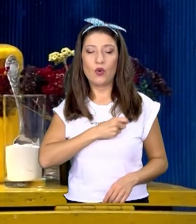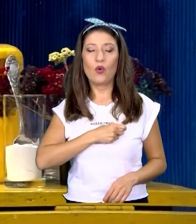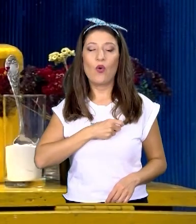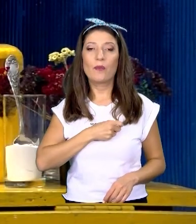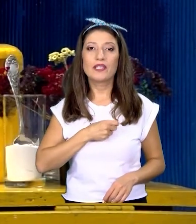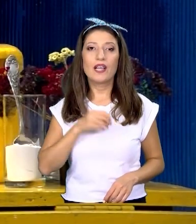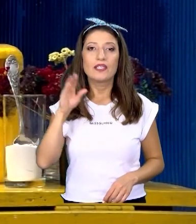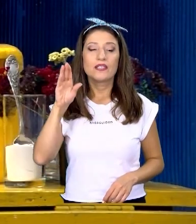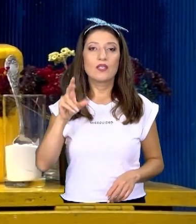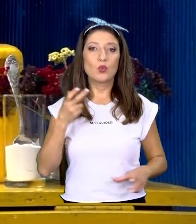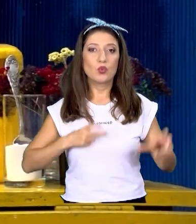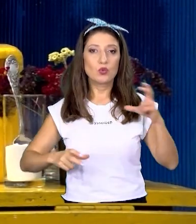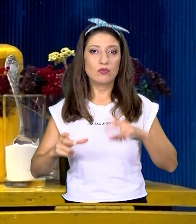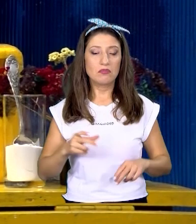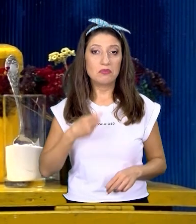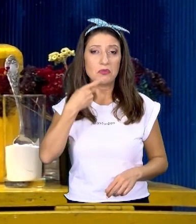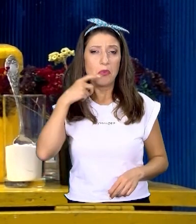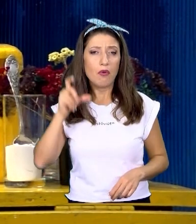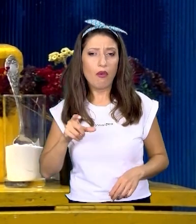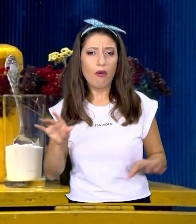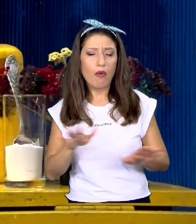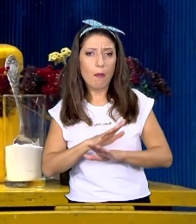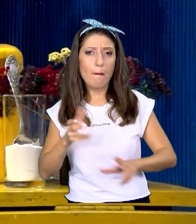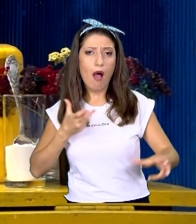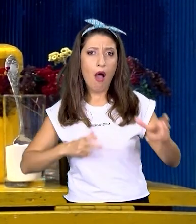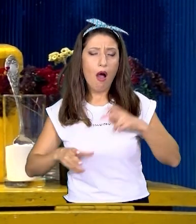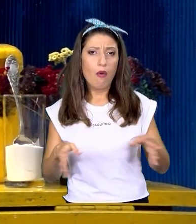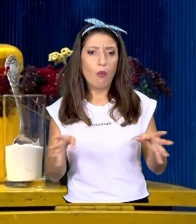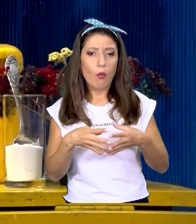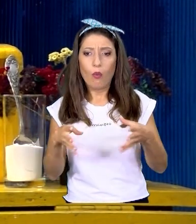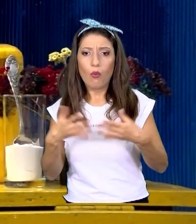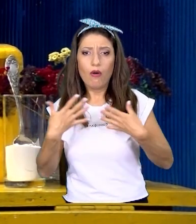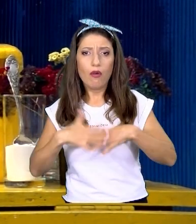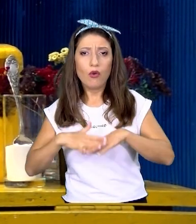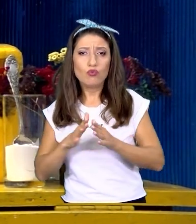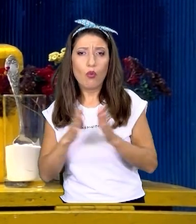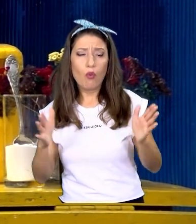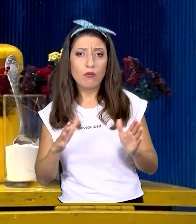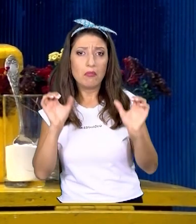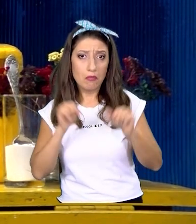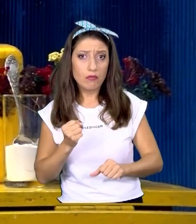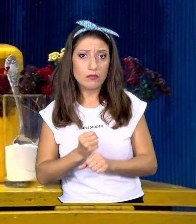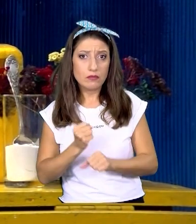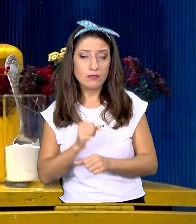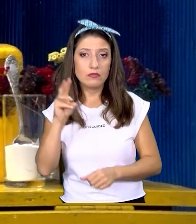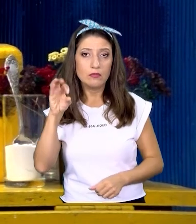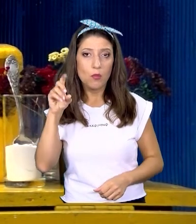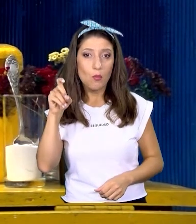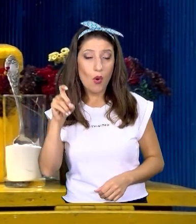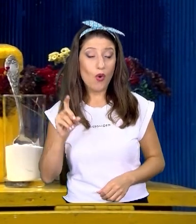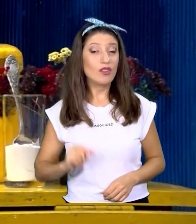Բա ոնց է այդքանը հասրել անել երգահան, երգիչ, մանկավարժ, խմբավար, ուր ինչ ասել։